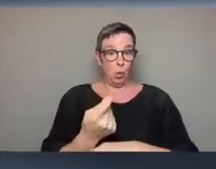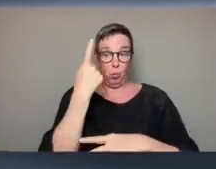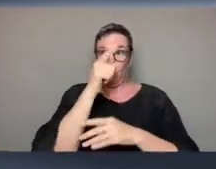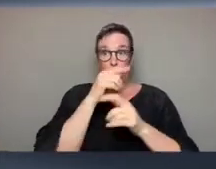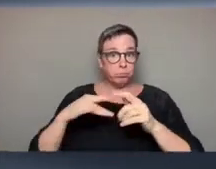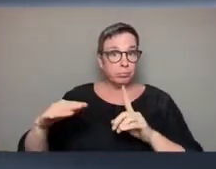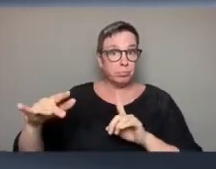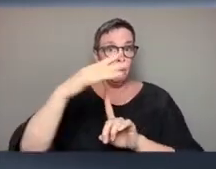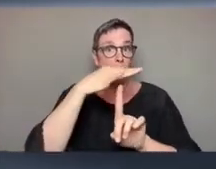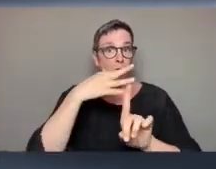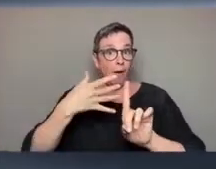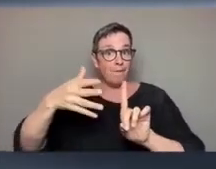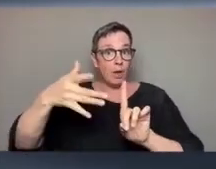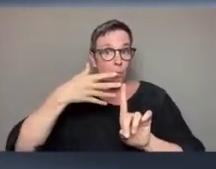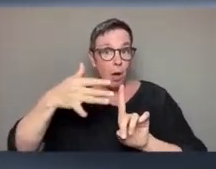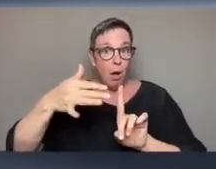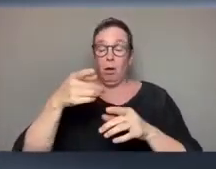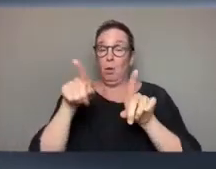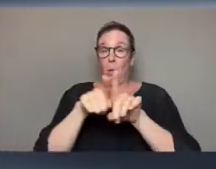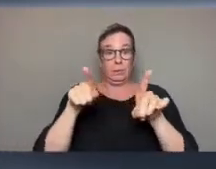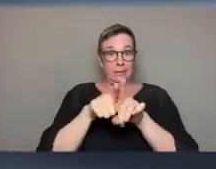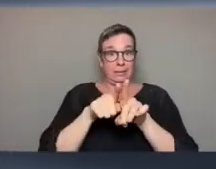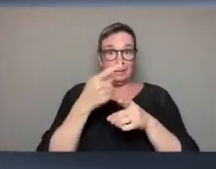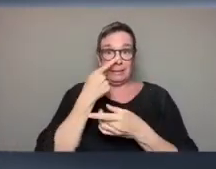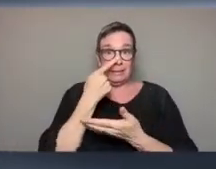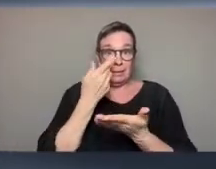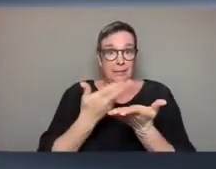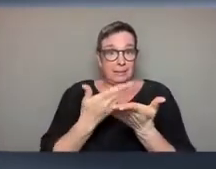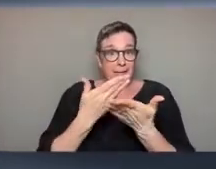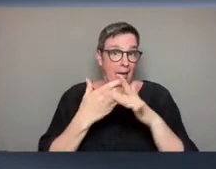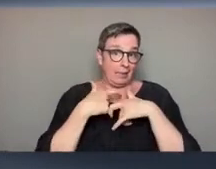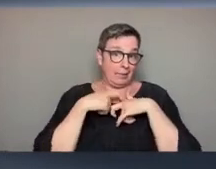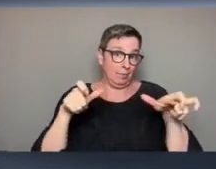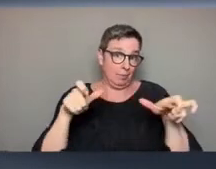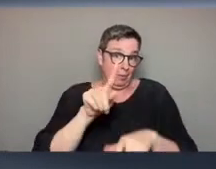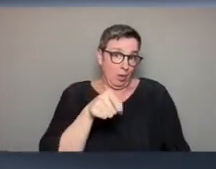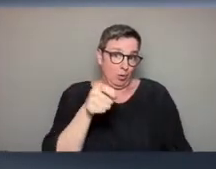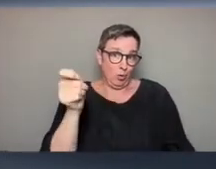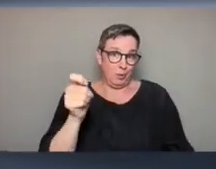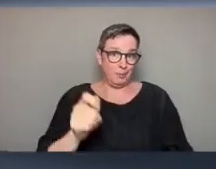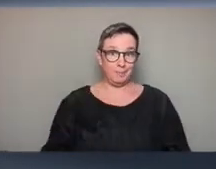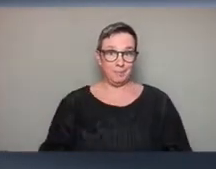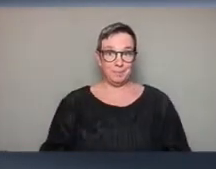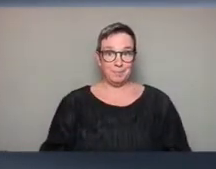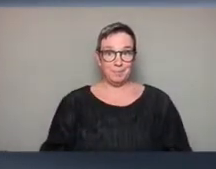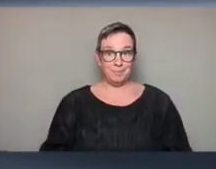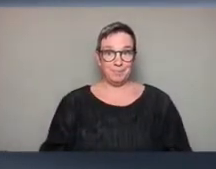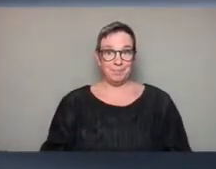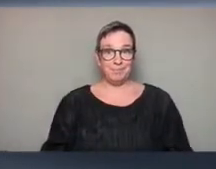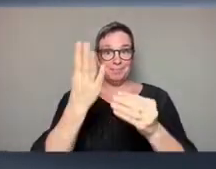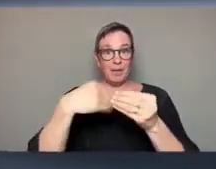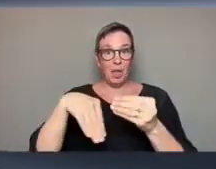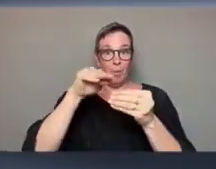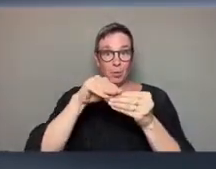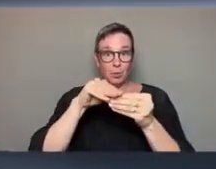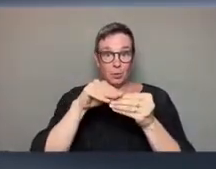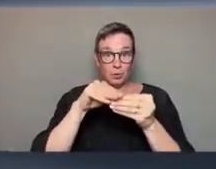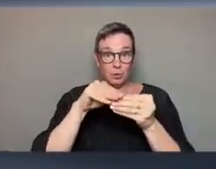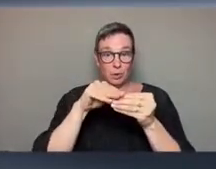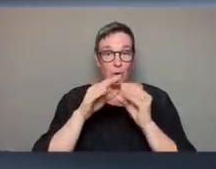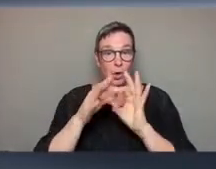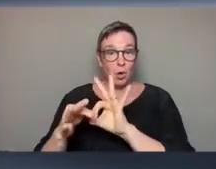et naturellement aussi sur l'accessibilité. En plus, on fait des coopérations au